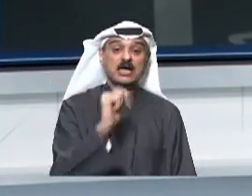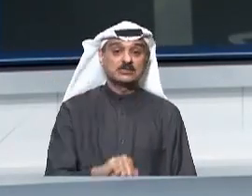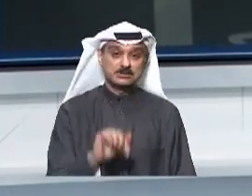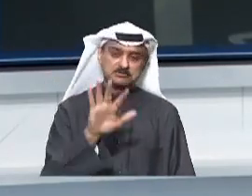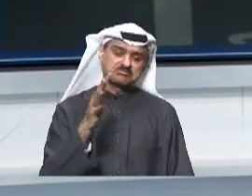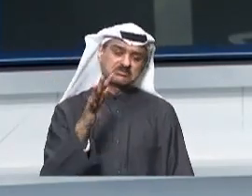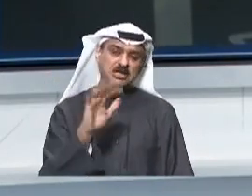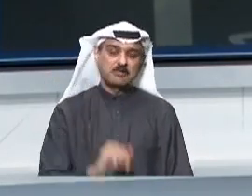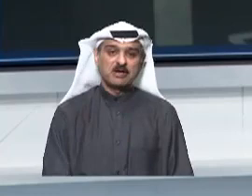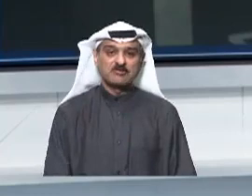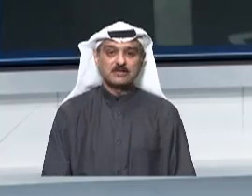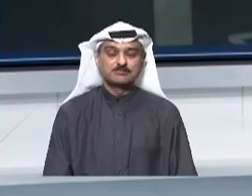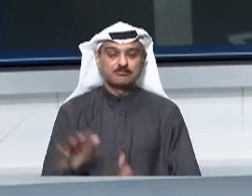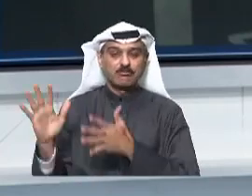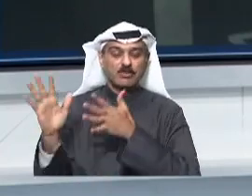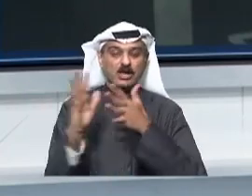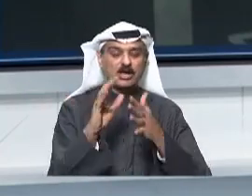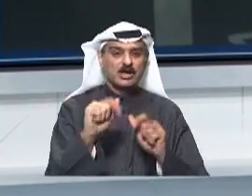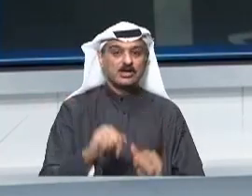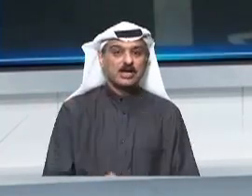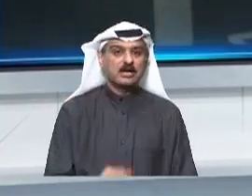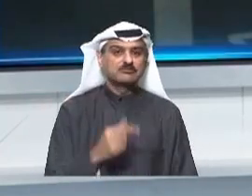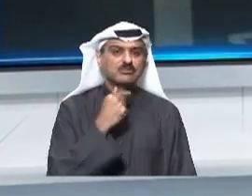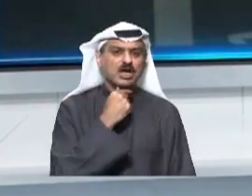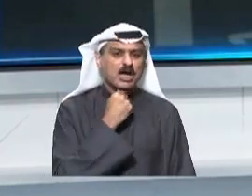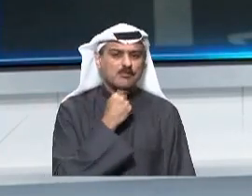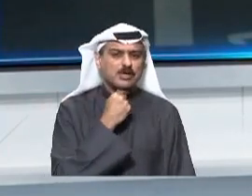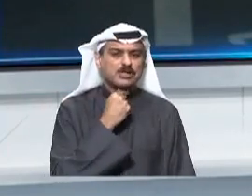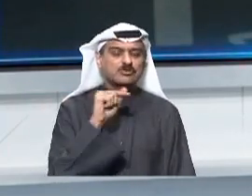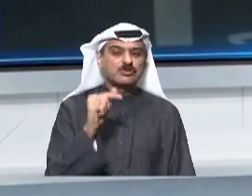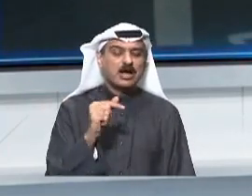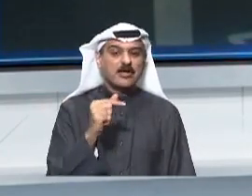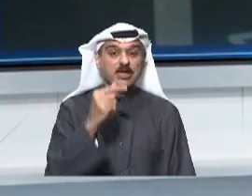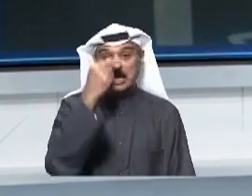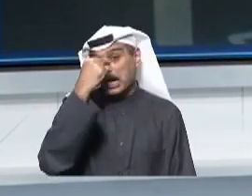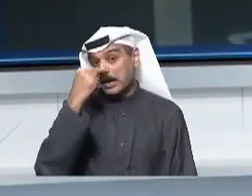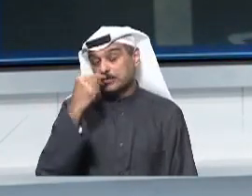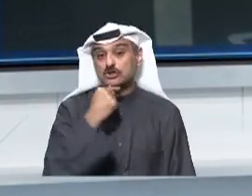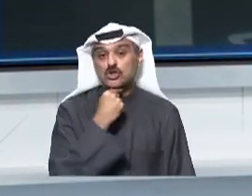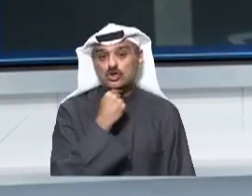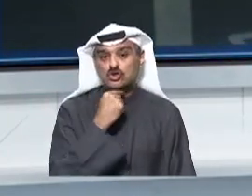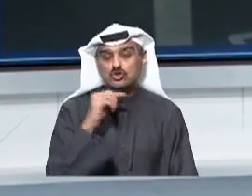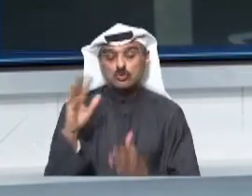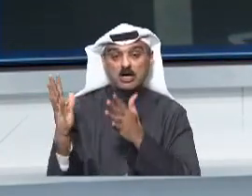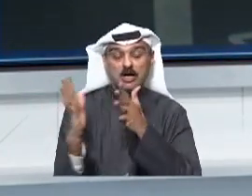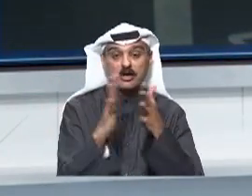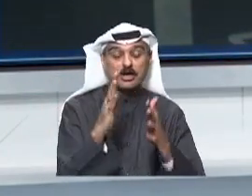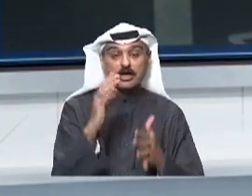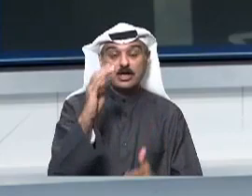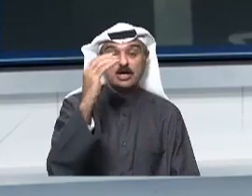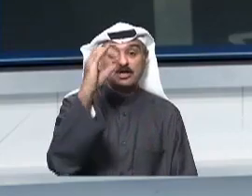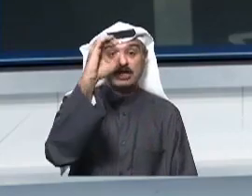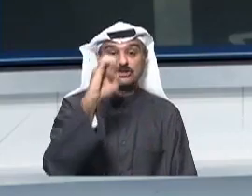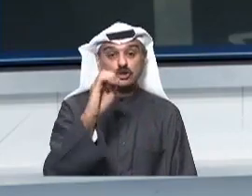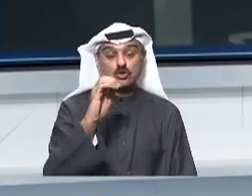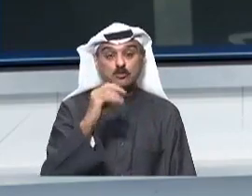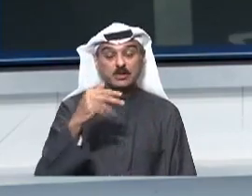الجنوبية والجنوبية الشرقية معنا يوم الخميس والجمعة سرعتها ما بين 15 إلى 35 كيلومتر بالساعة.